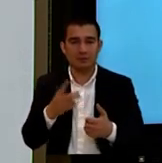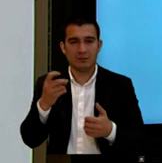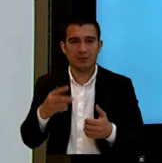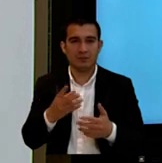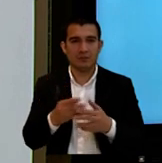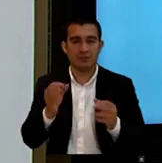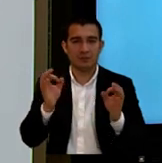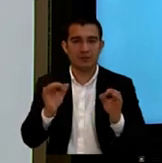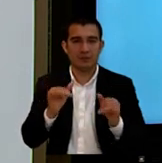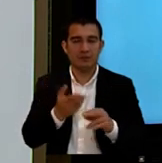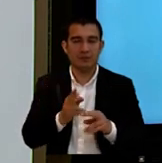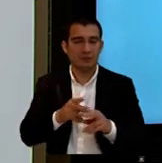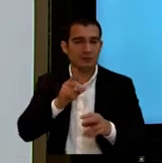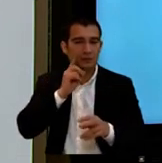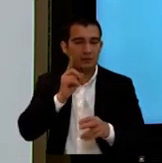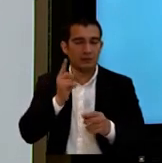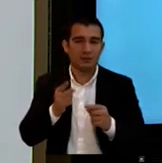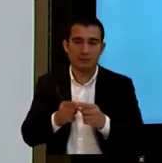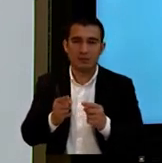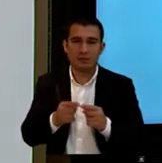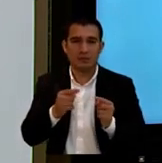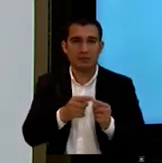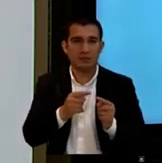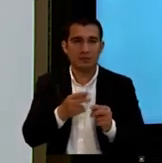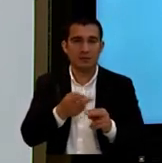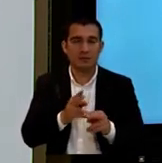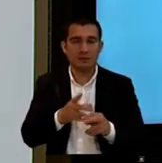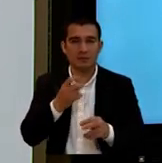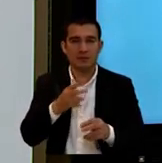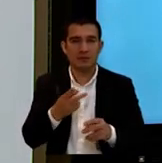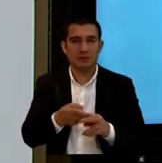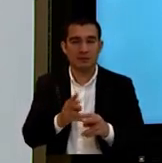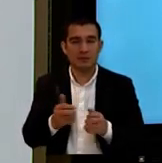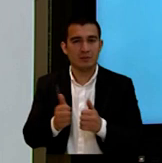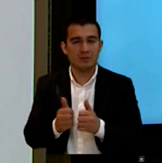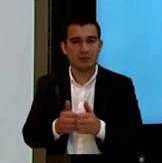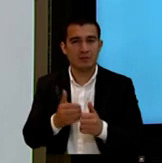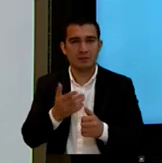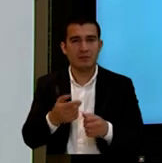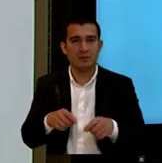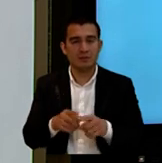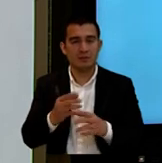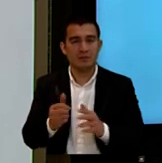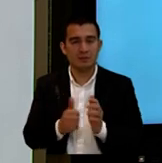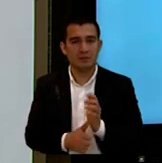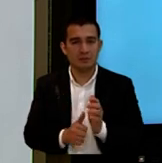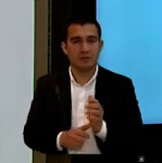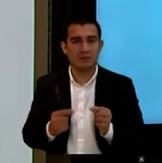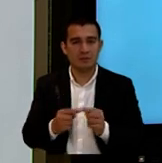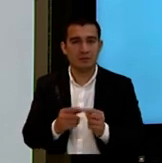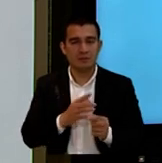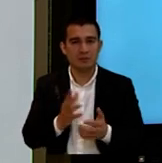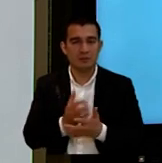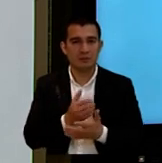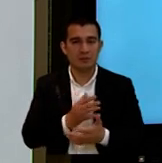E'tibor bering, yashil bilan ko'rsatilgan burchagimiz 120 graduslik burchakka qo'shni hisoblanadi. Demak, uni 60 gradusligini topib